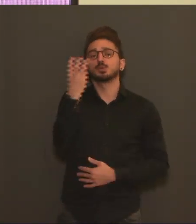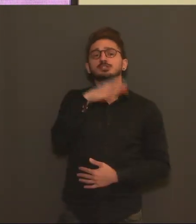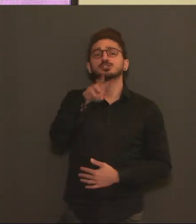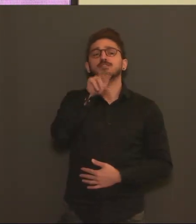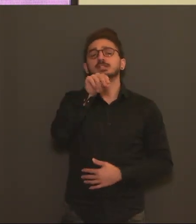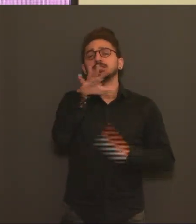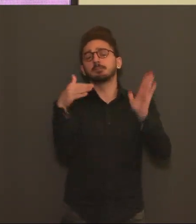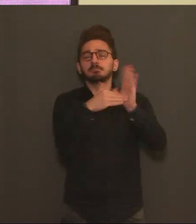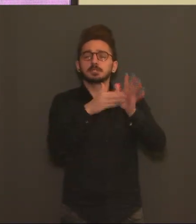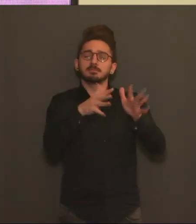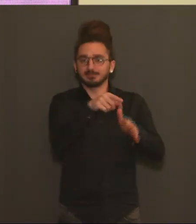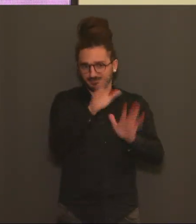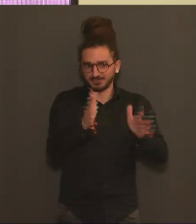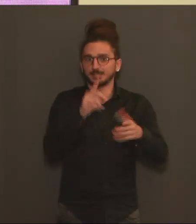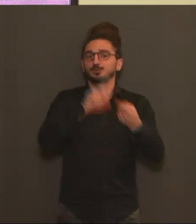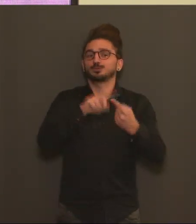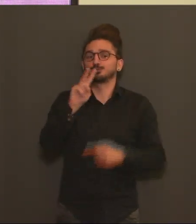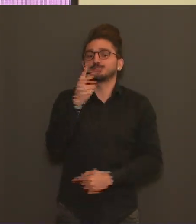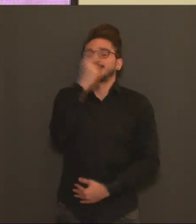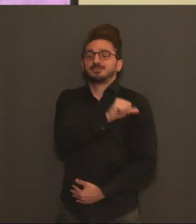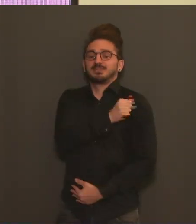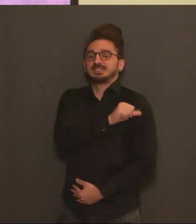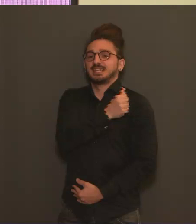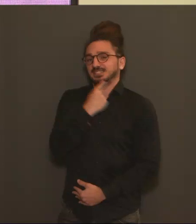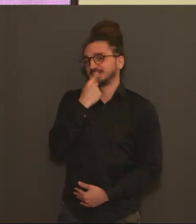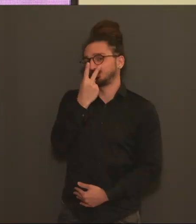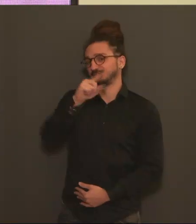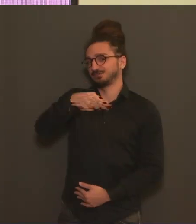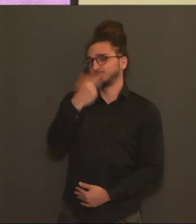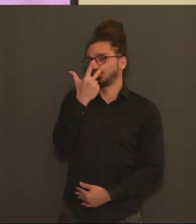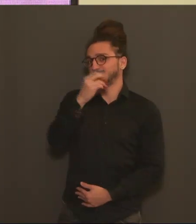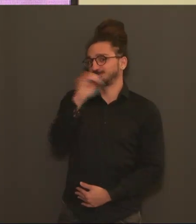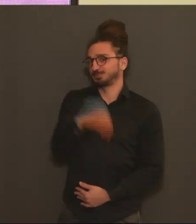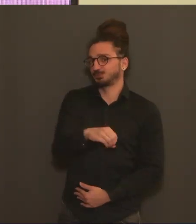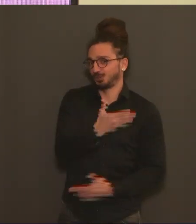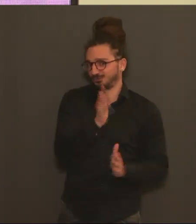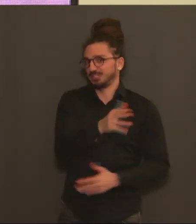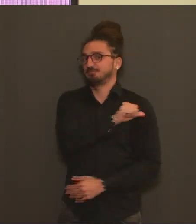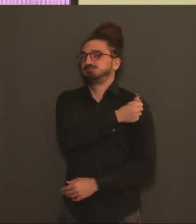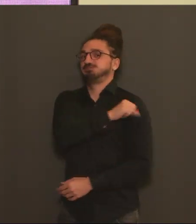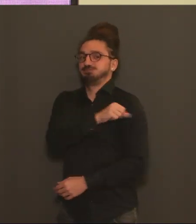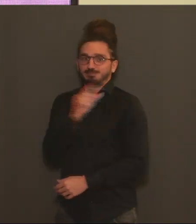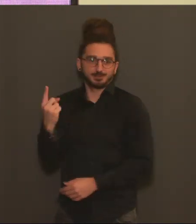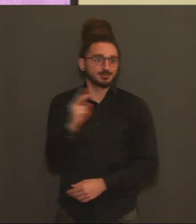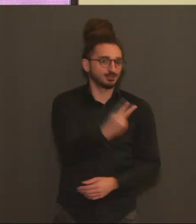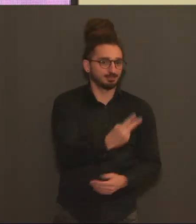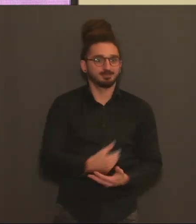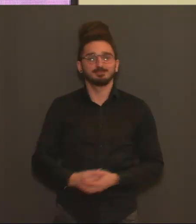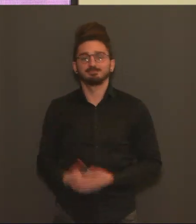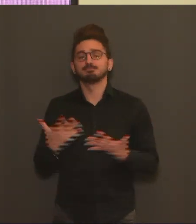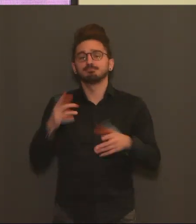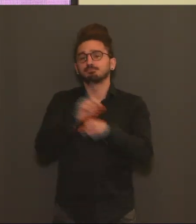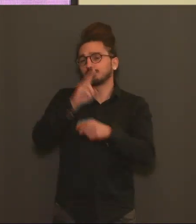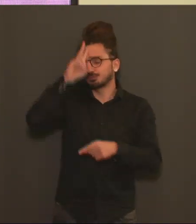reçu une deuxième dose de vaccin. Comme tous les vendredis, on va vous donner quelques chiffres concernant les maisons de repos et